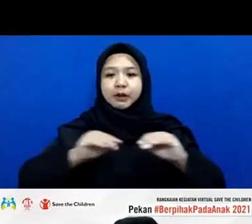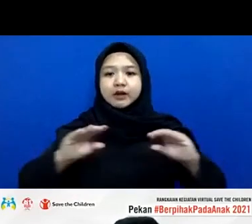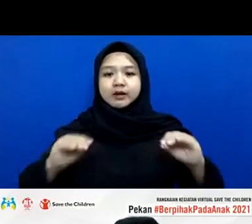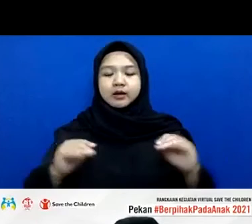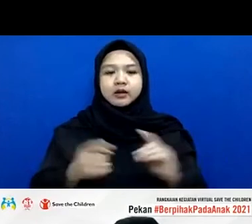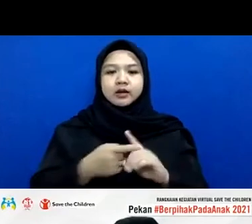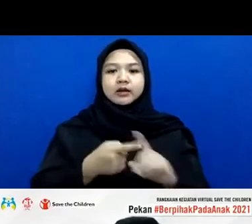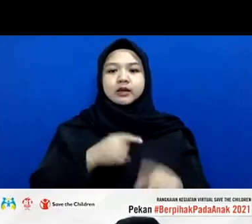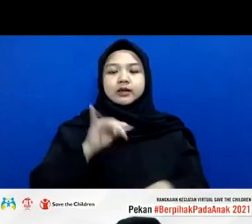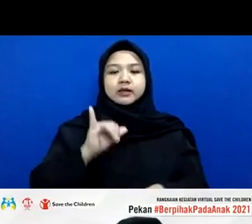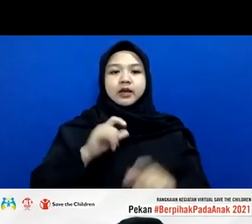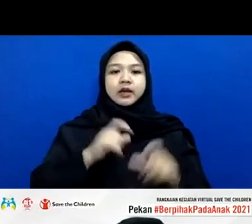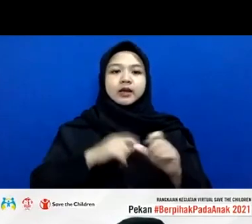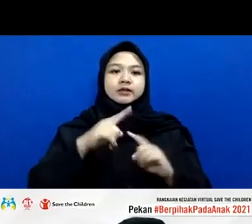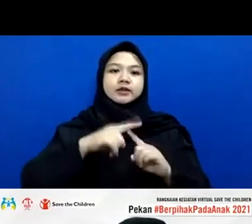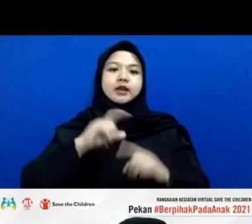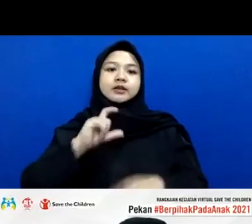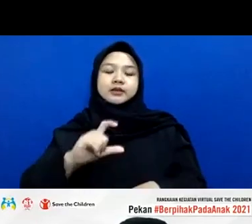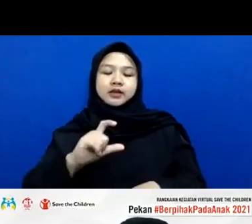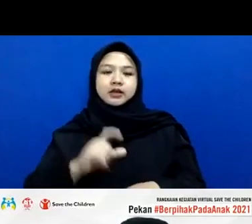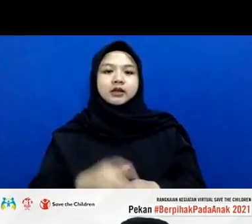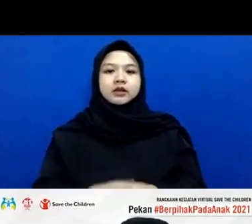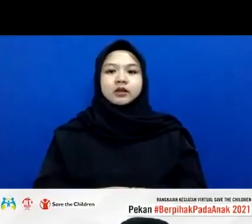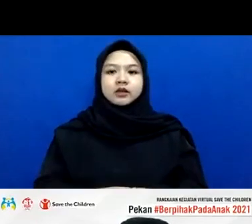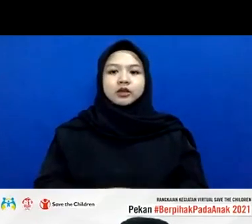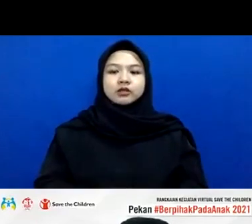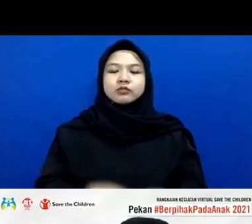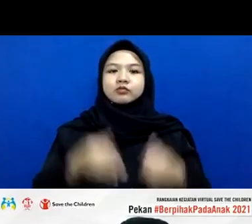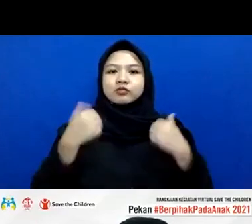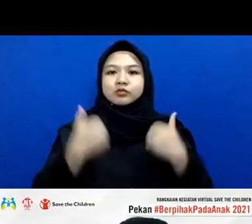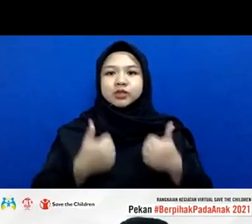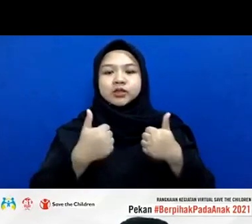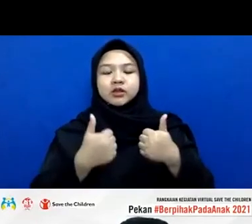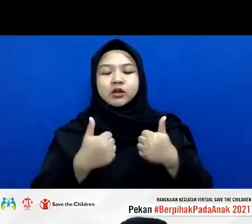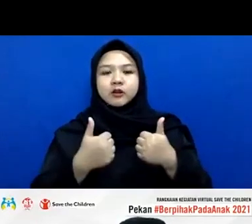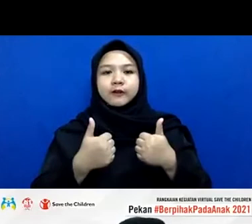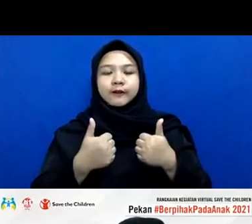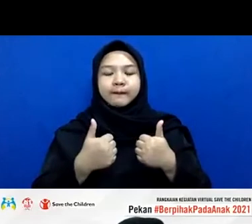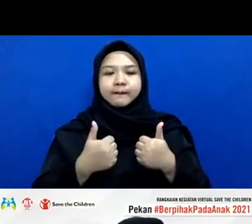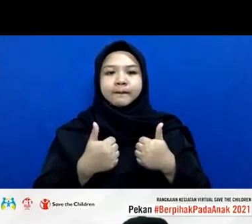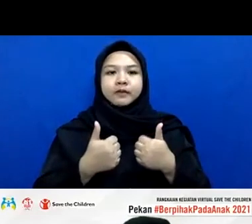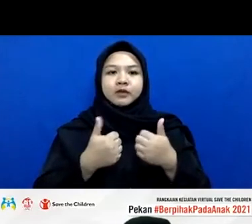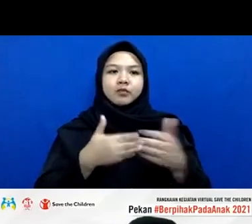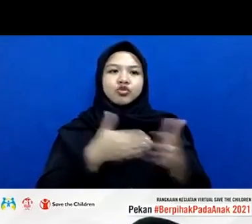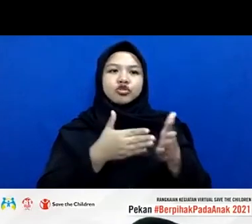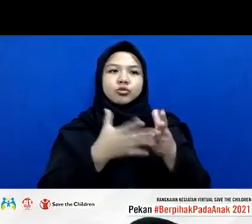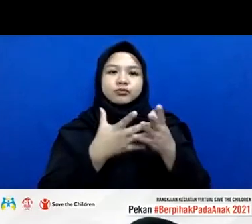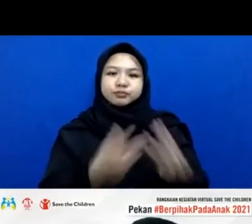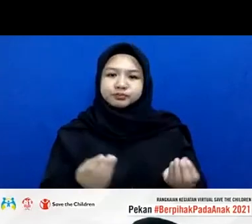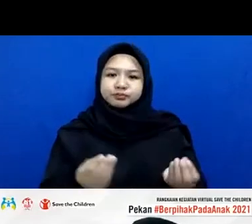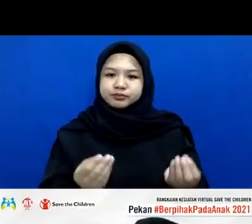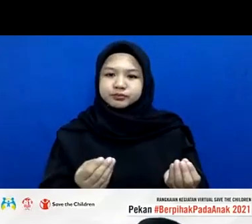oleh ISTC dan Save the Children, itu mampu tadi katanya Mbak Sofi, memecah kebuntuan